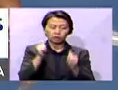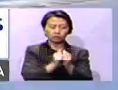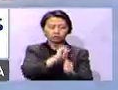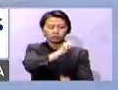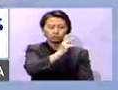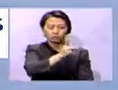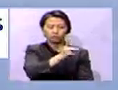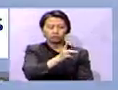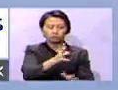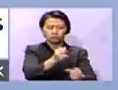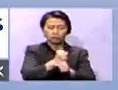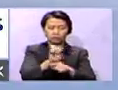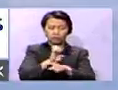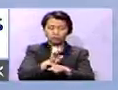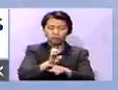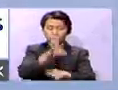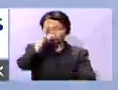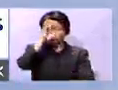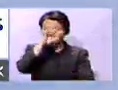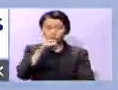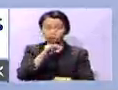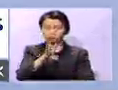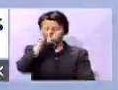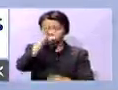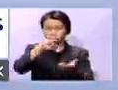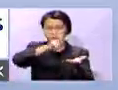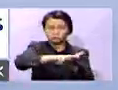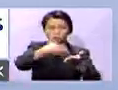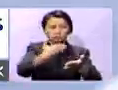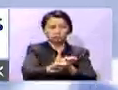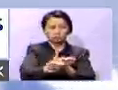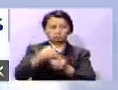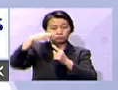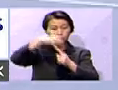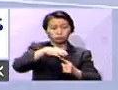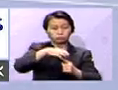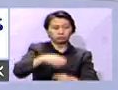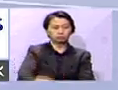Jackie Wong yang merangkul emas kategori lelaki dan turut mencipta rekod baru kejohanan.